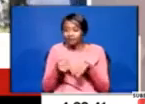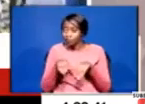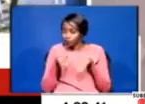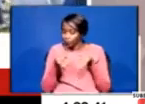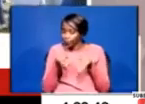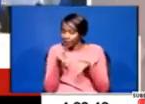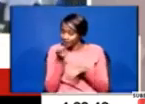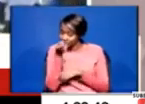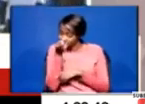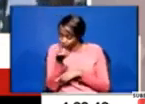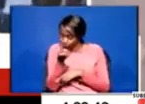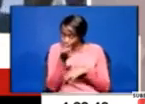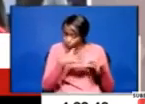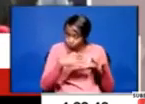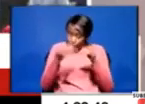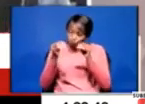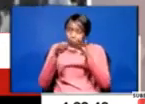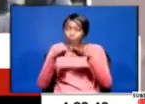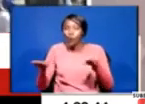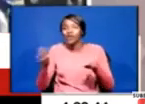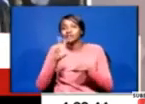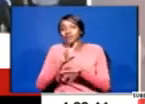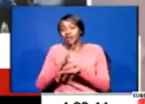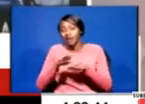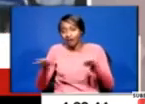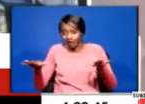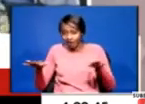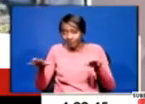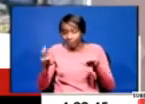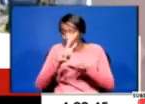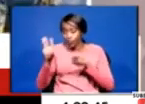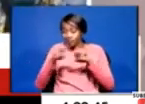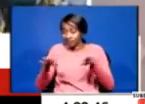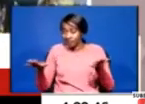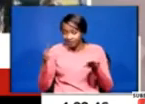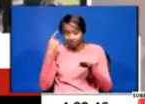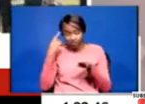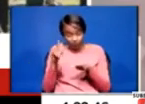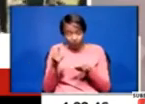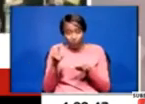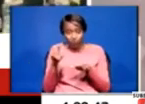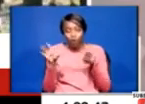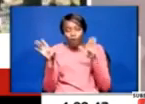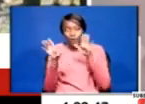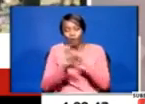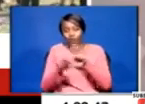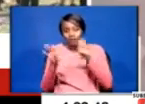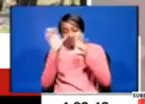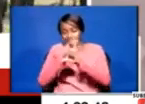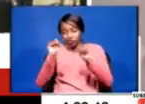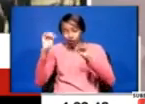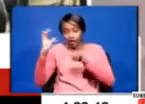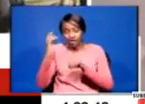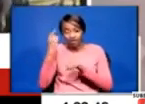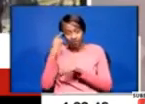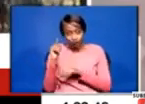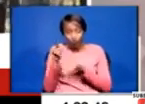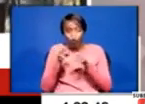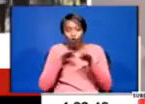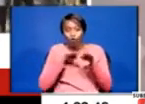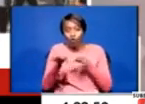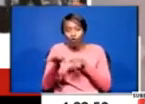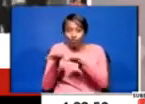Lakini tuende hadi Westlands ambapo namuona mgombea urais wa muungano wa chama cha Roots Party anazungumza na tumsikize